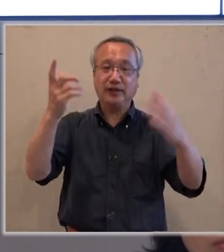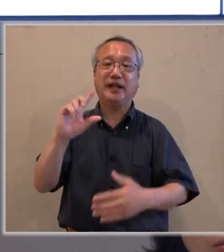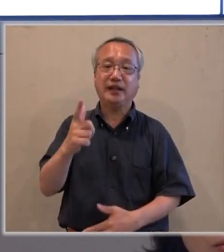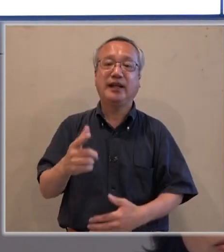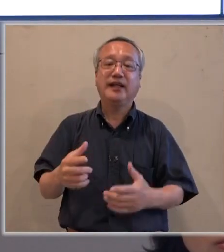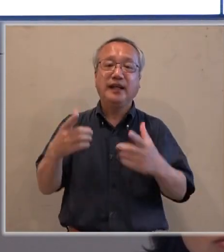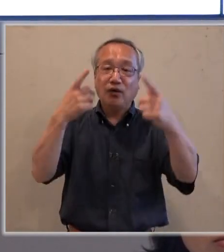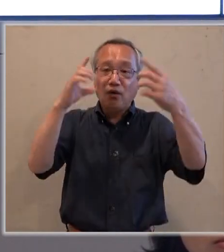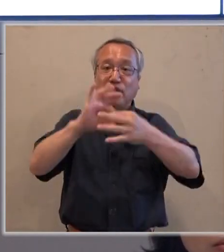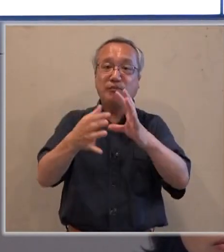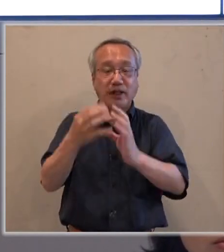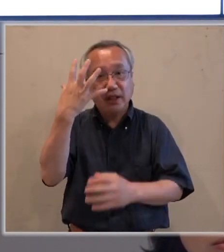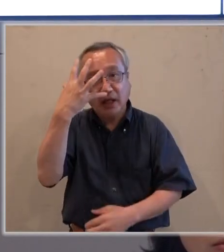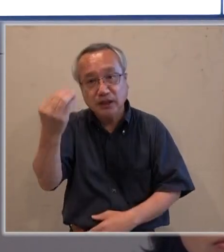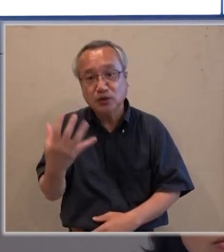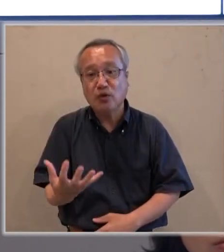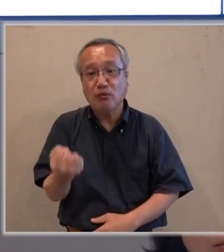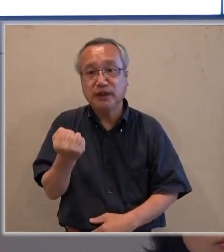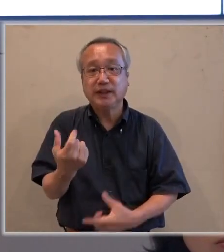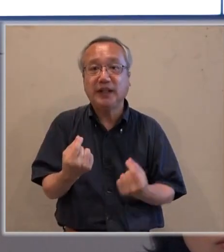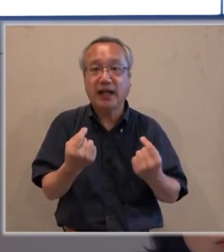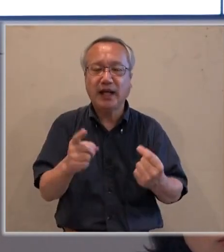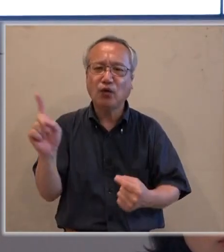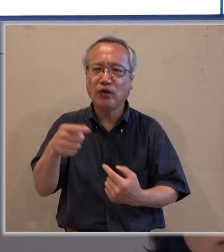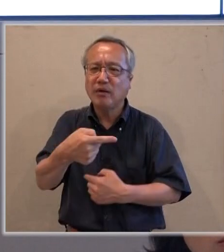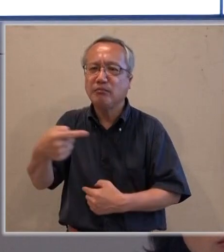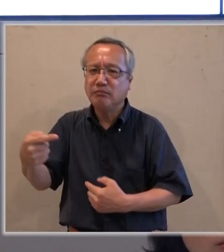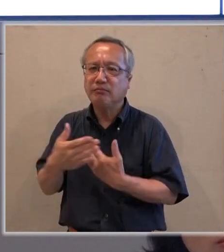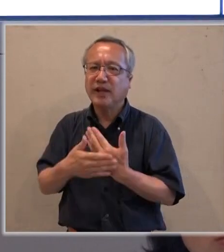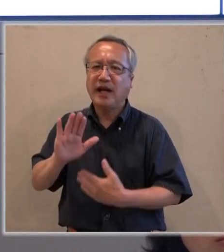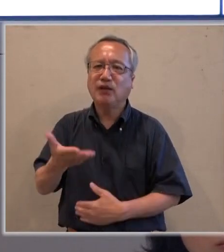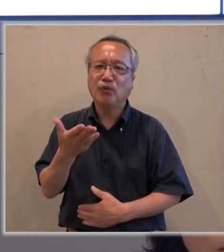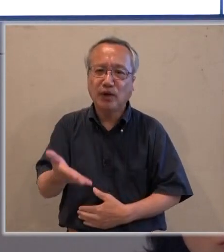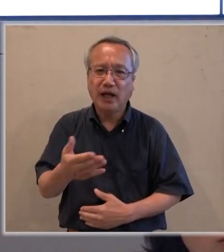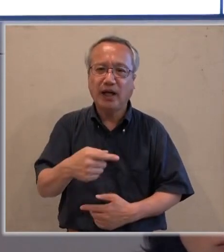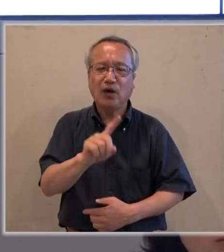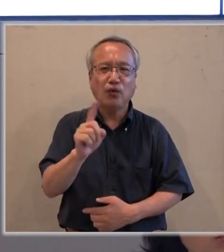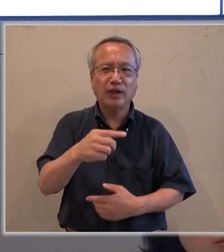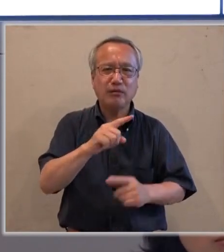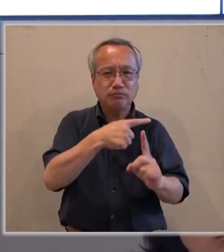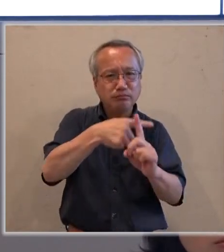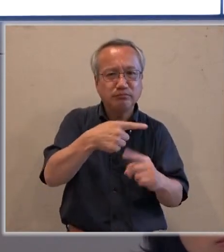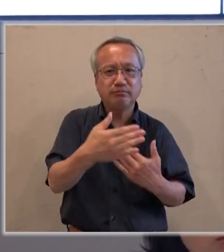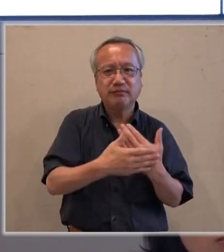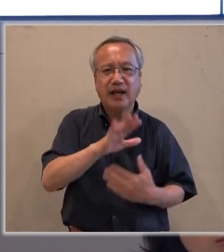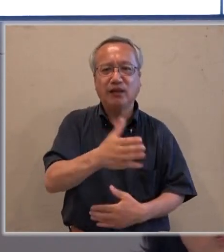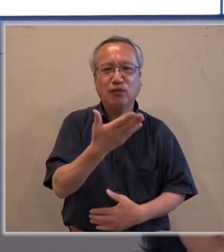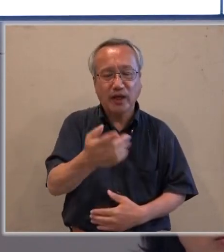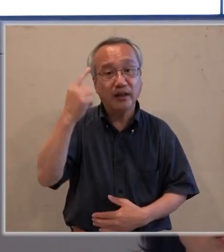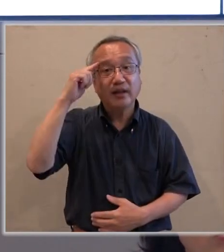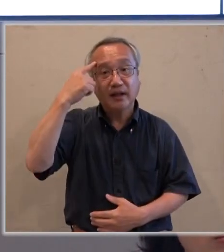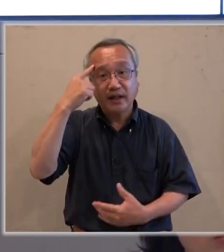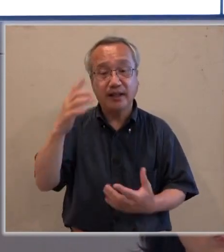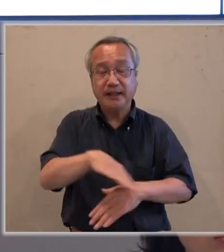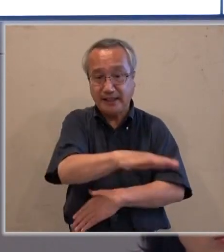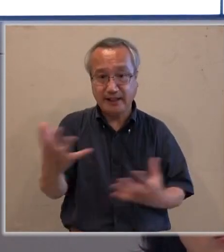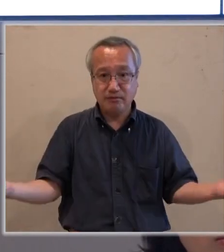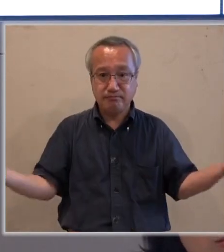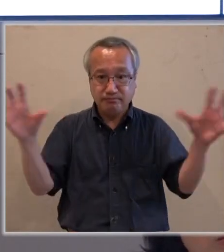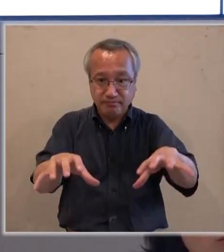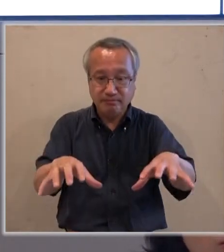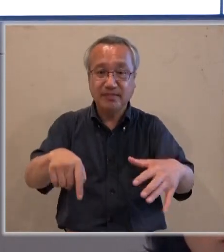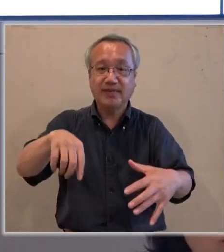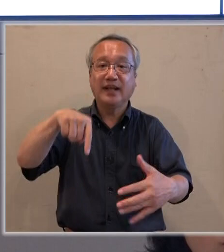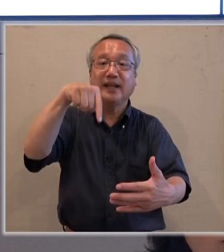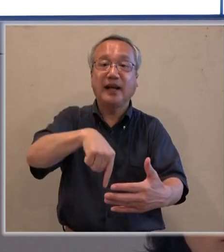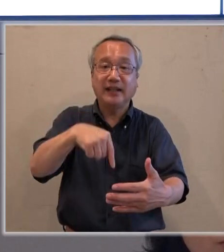関心を向けながらどんなネガティブポイントがどんなポジティブポイントがあるのかということを考えていくというふうなところが前提にあった上で、じゃあ自分はそれを